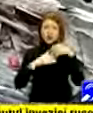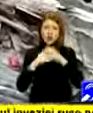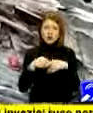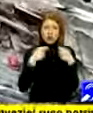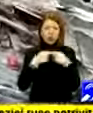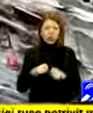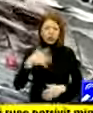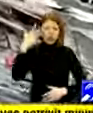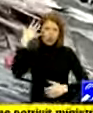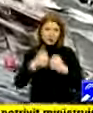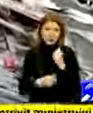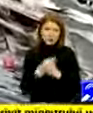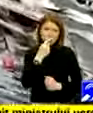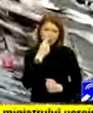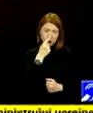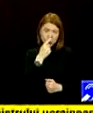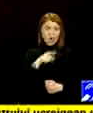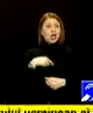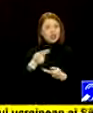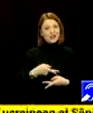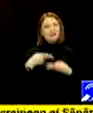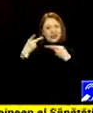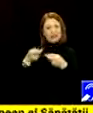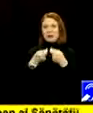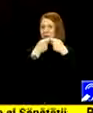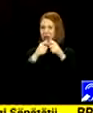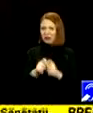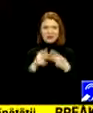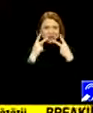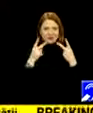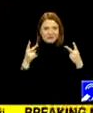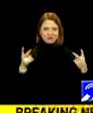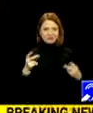ce au distrus ceilalți. Și o să vă invit pe toți în vizită în orașul meu.